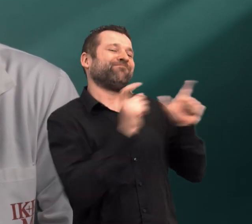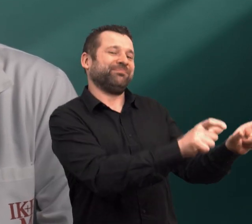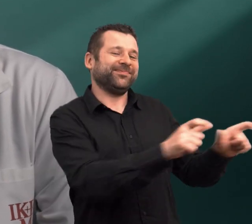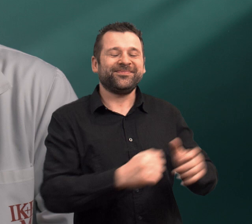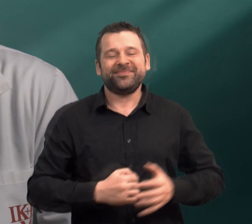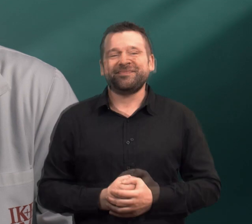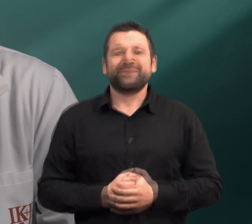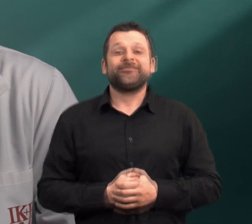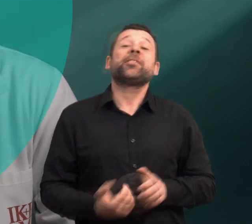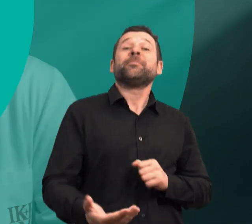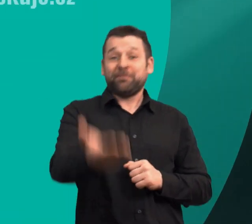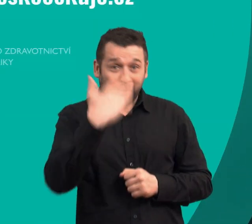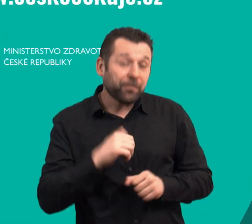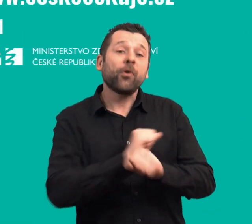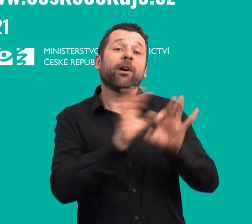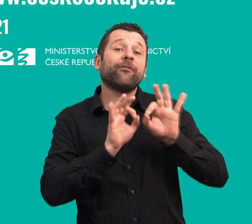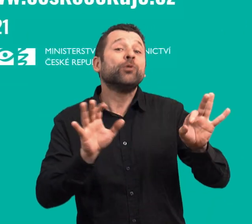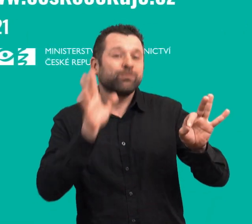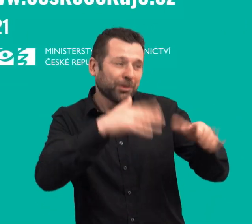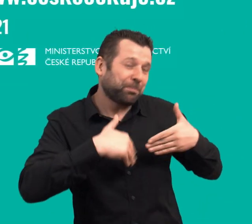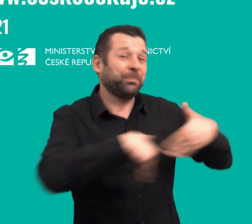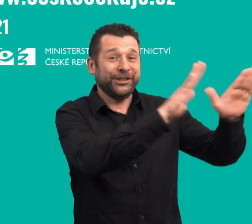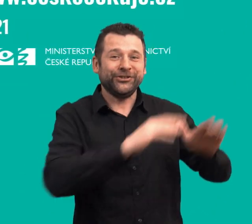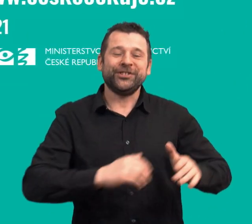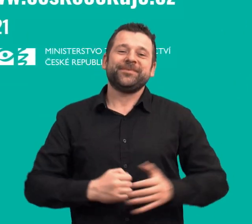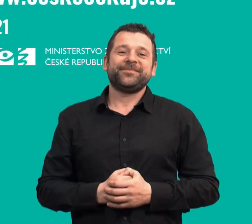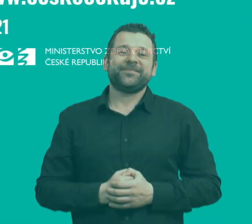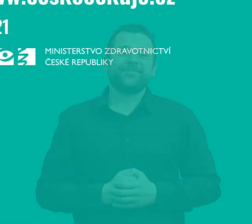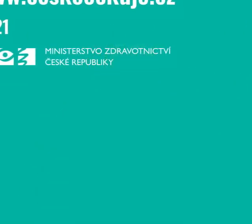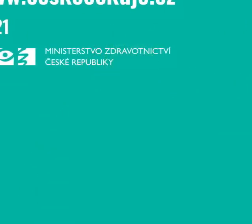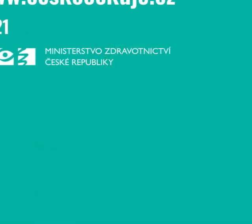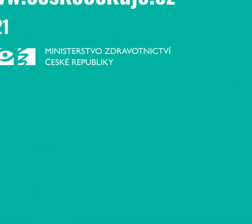bude účinná i proti této mutaci. Udělejme tečku za koronavirem.